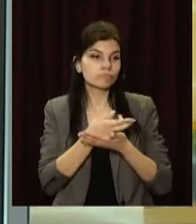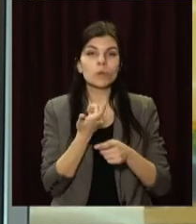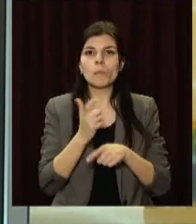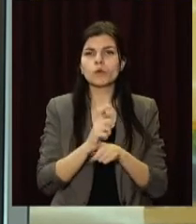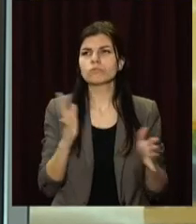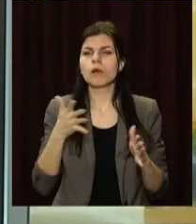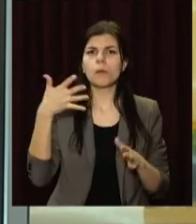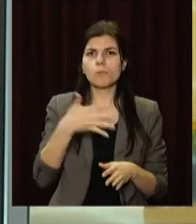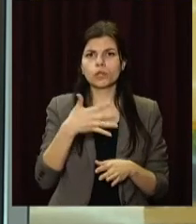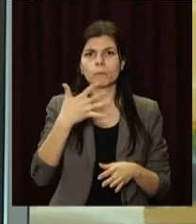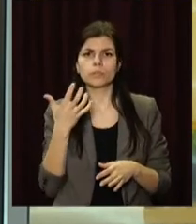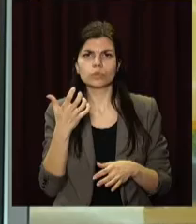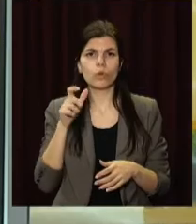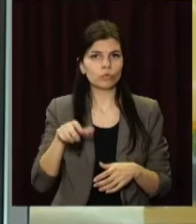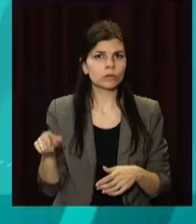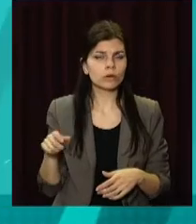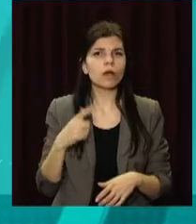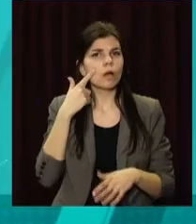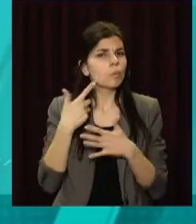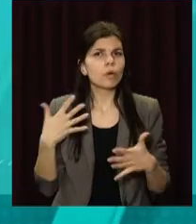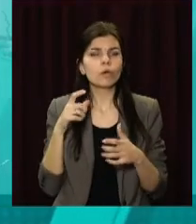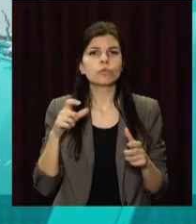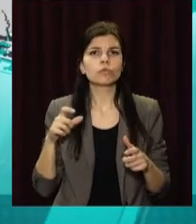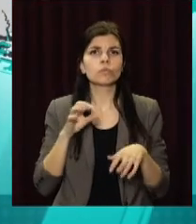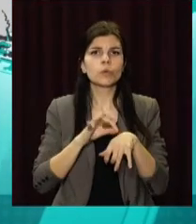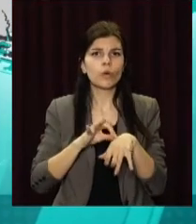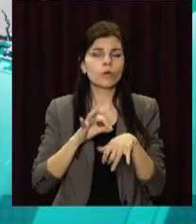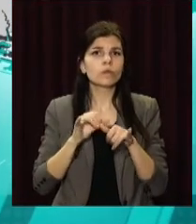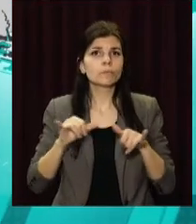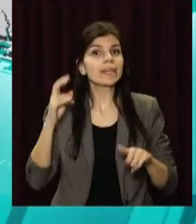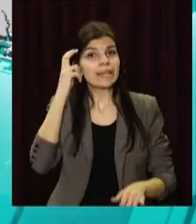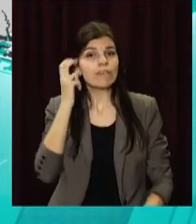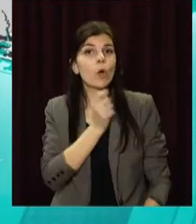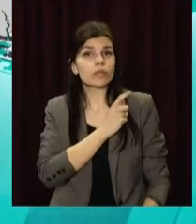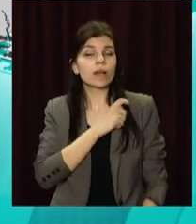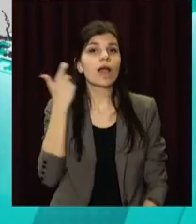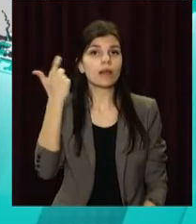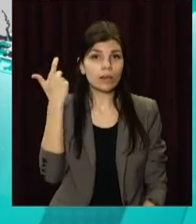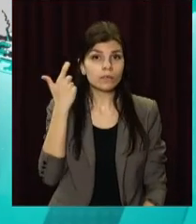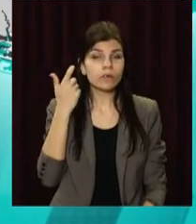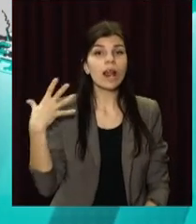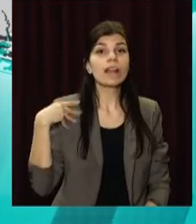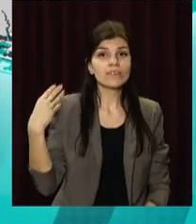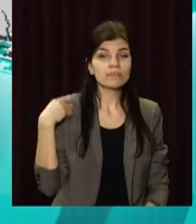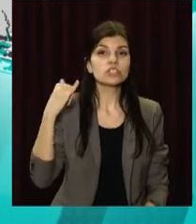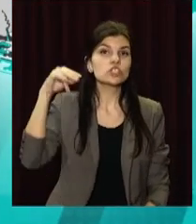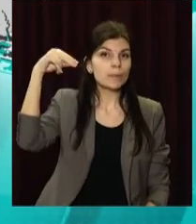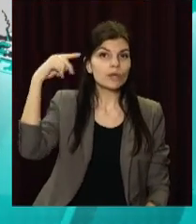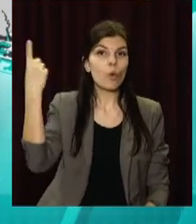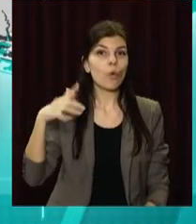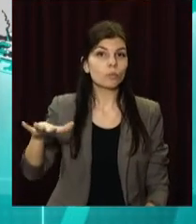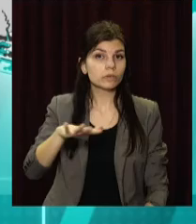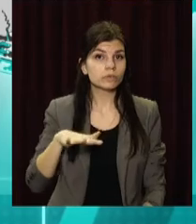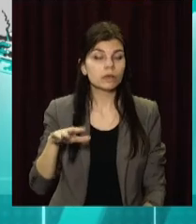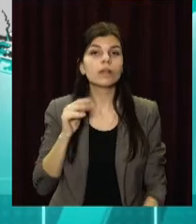як 5500 людей. В антилідерах за поширенням хвороби зараз Київ, Одеська, Харківська, Львівська та Запорізька